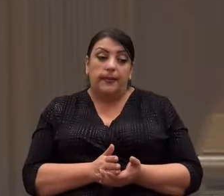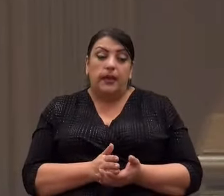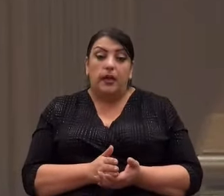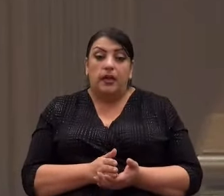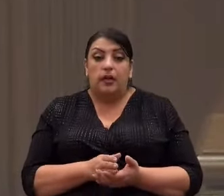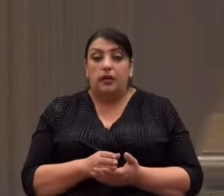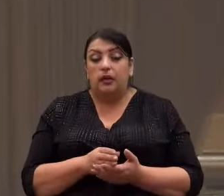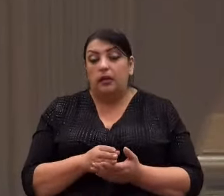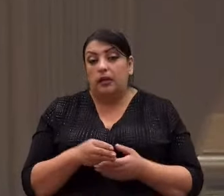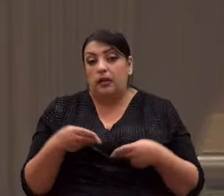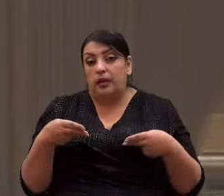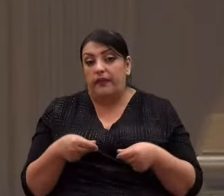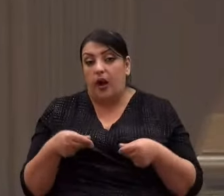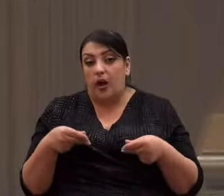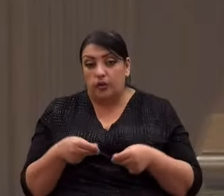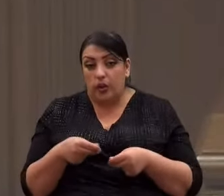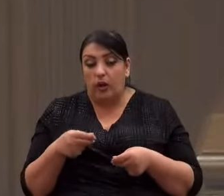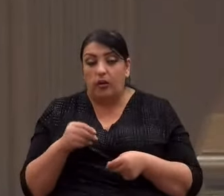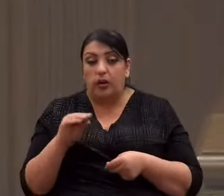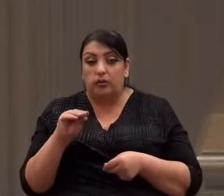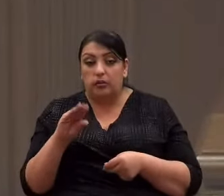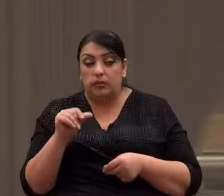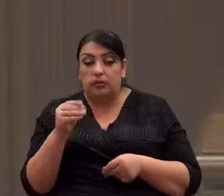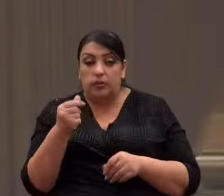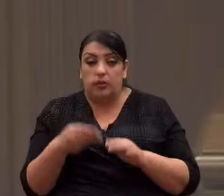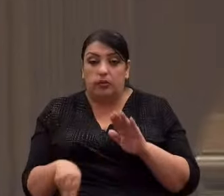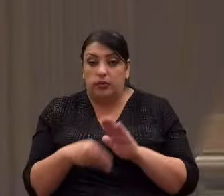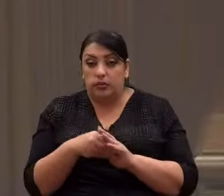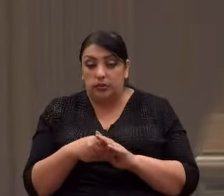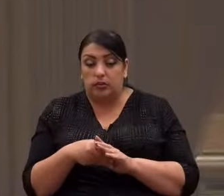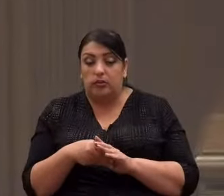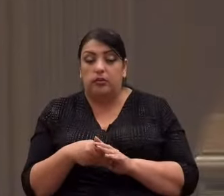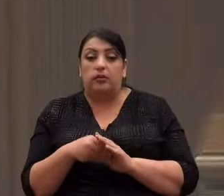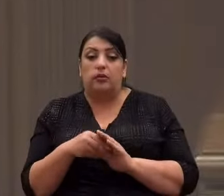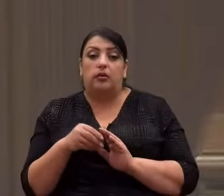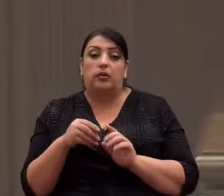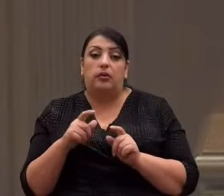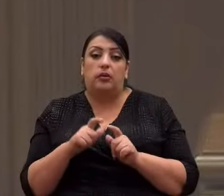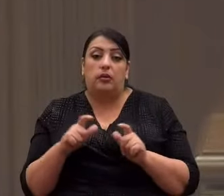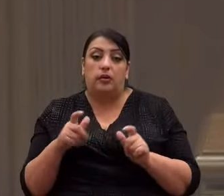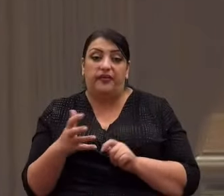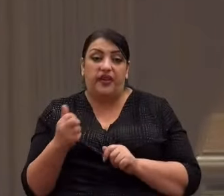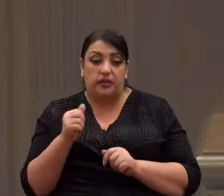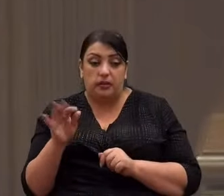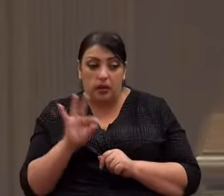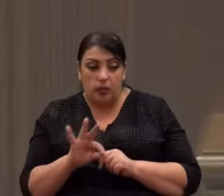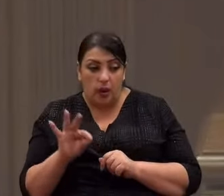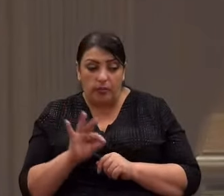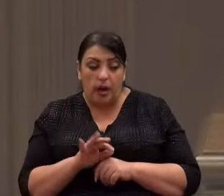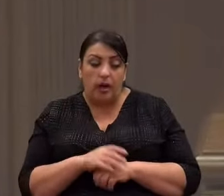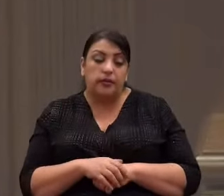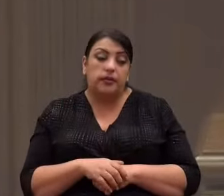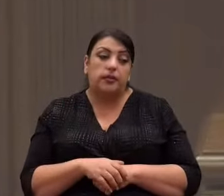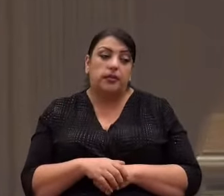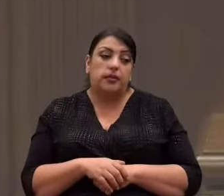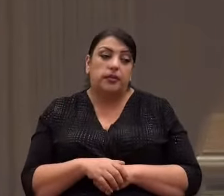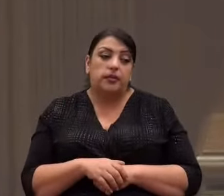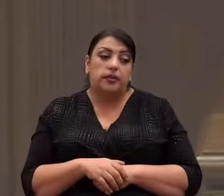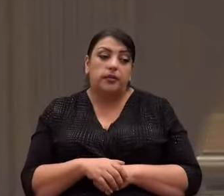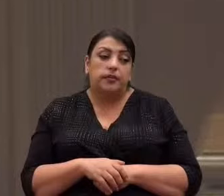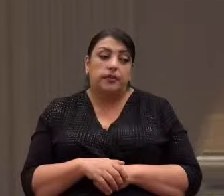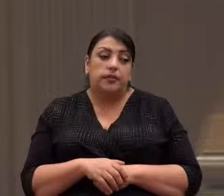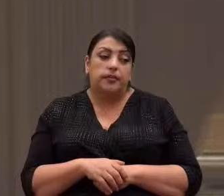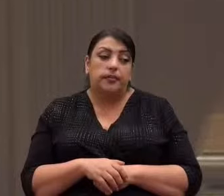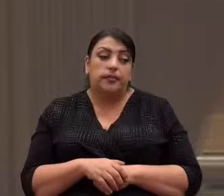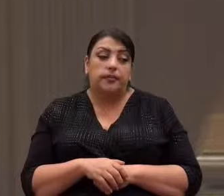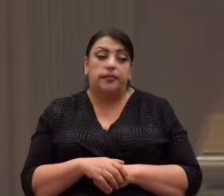վարորդական իրավունքի վկայականներ կաշառքի դիմաց տրամադրելու նման դեպքեր եւ այս 4